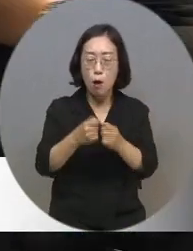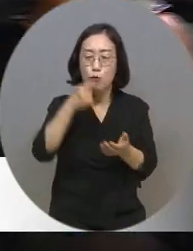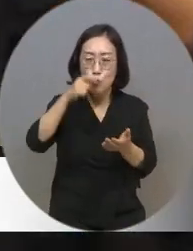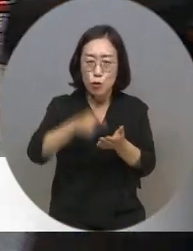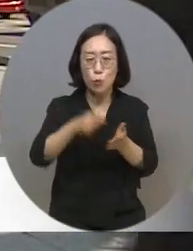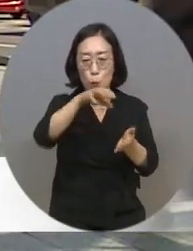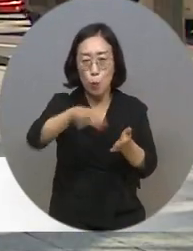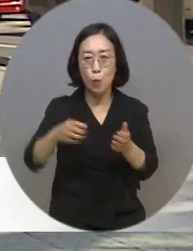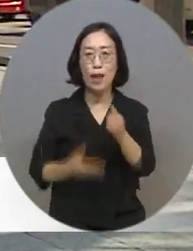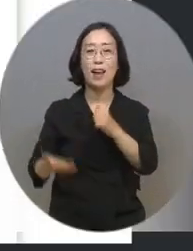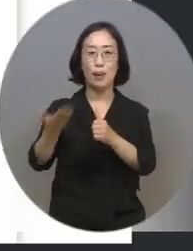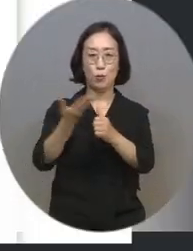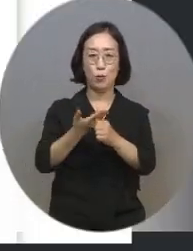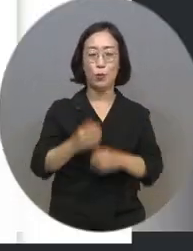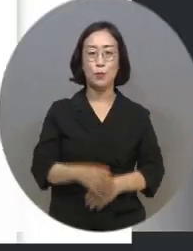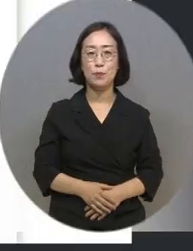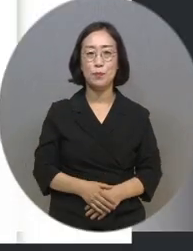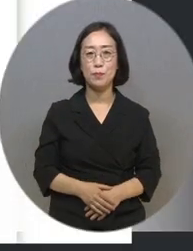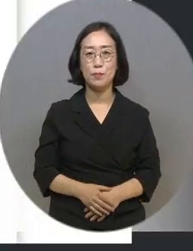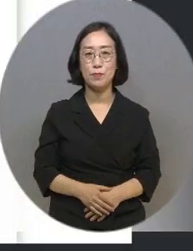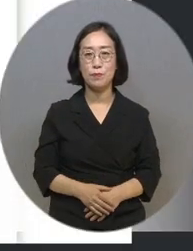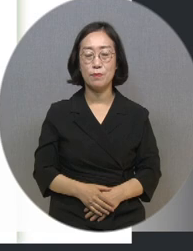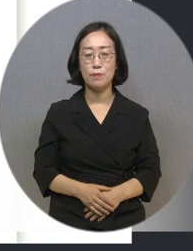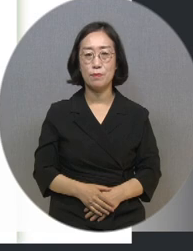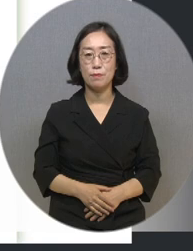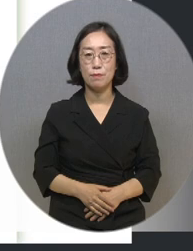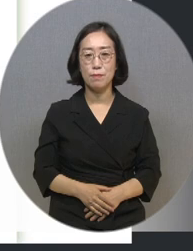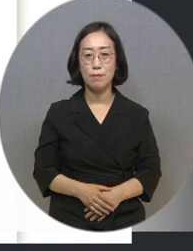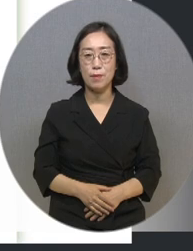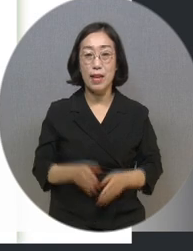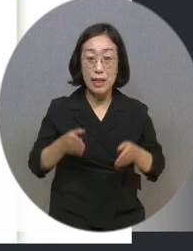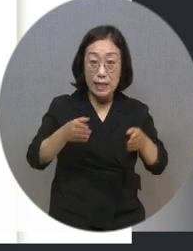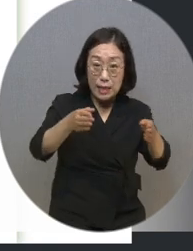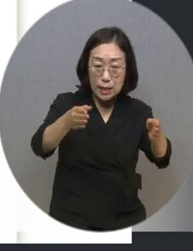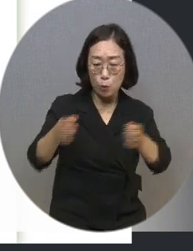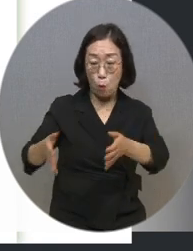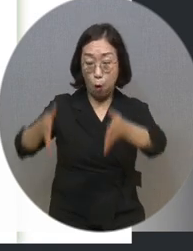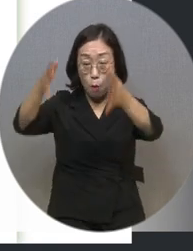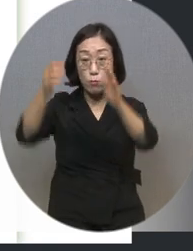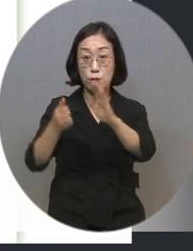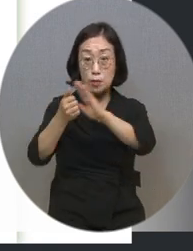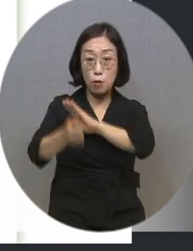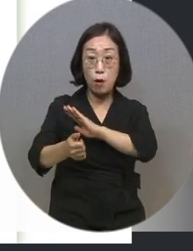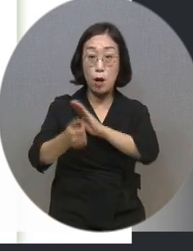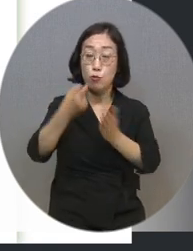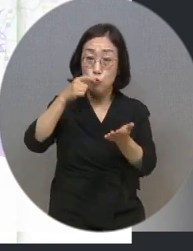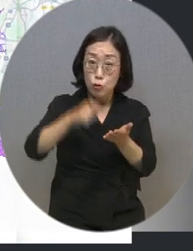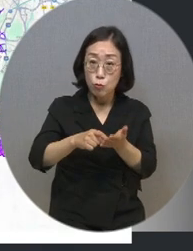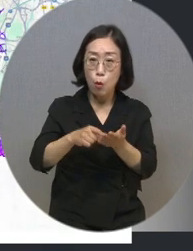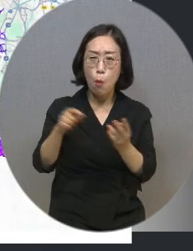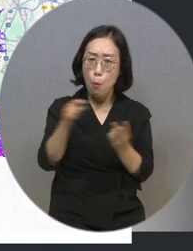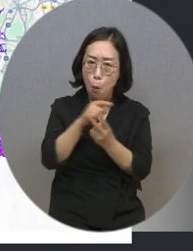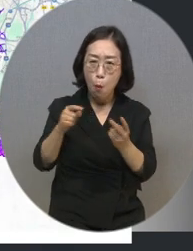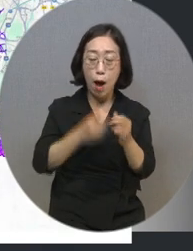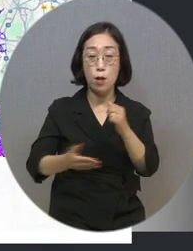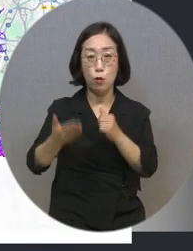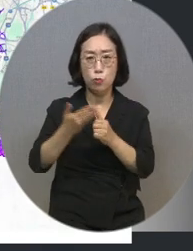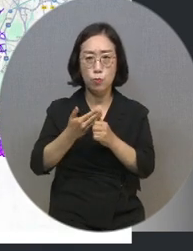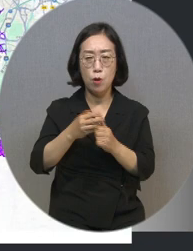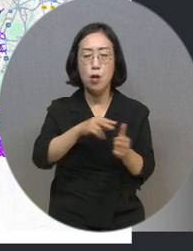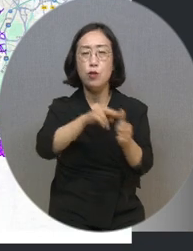안내합니다 이처럼 보행로 정보와 건물 접근성 정보를 제공하기 위해서는 데이터